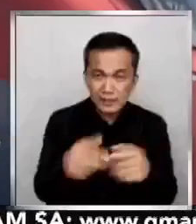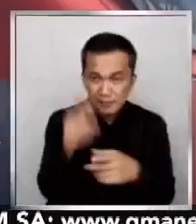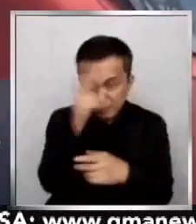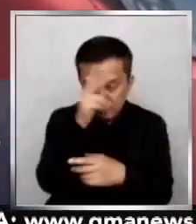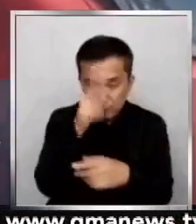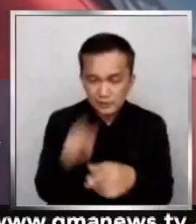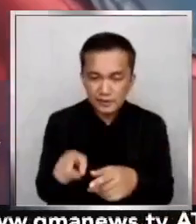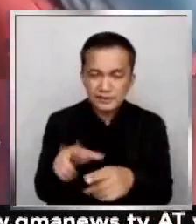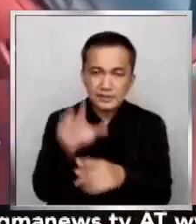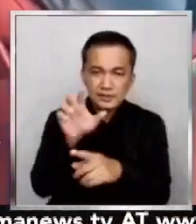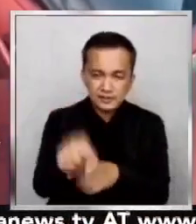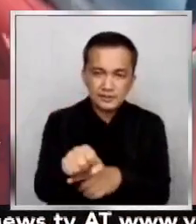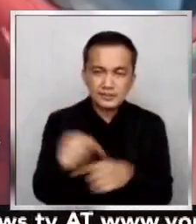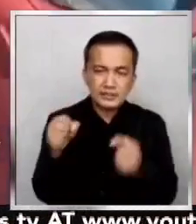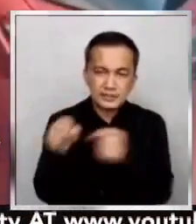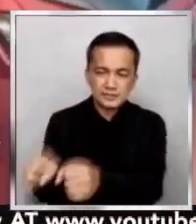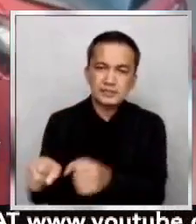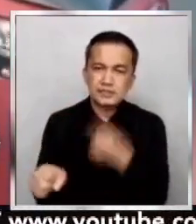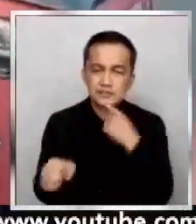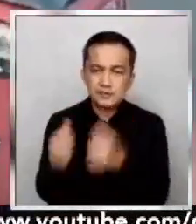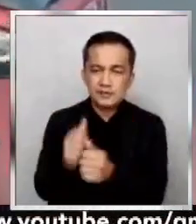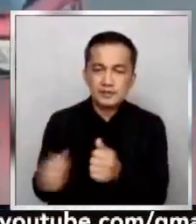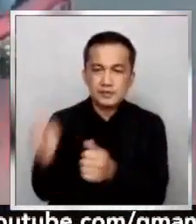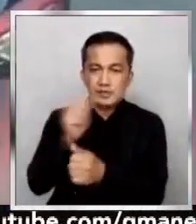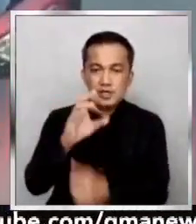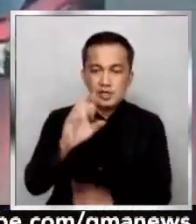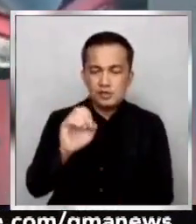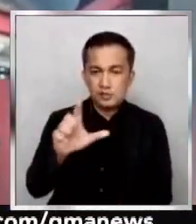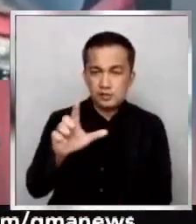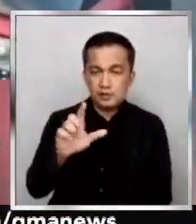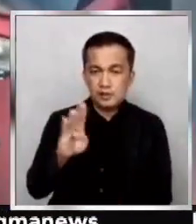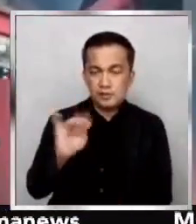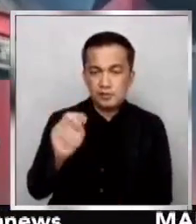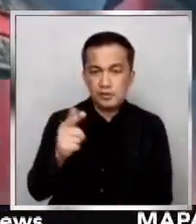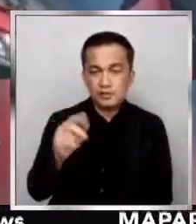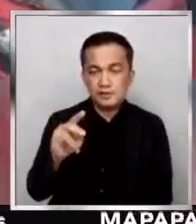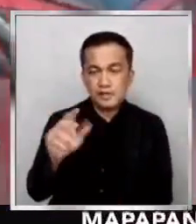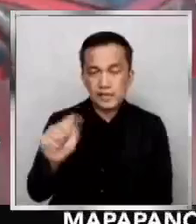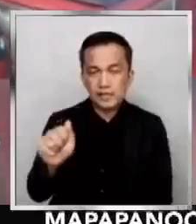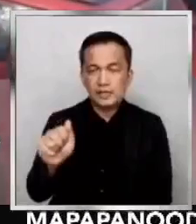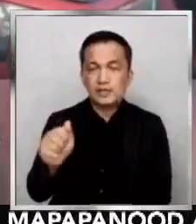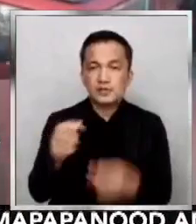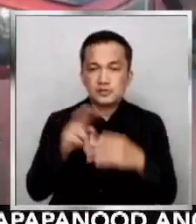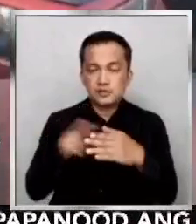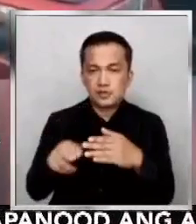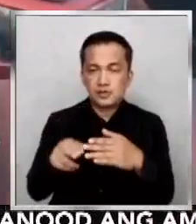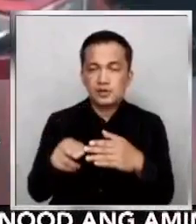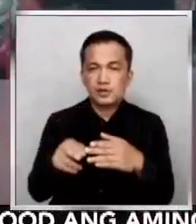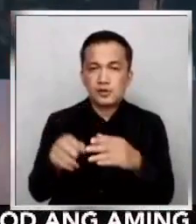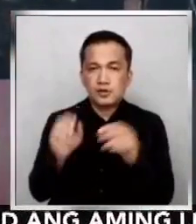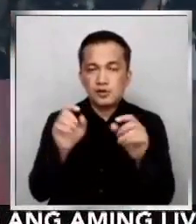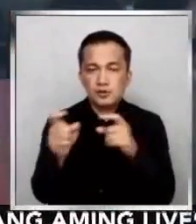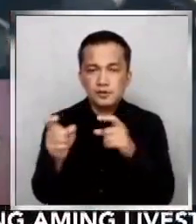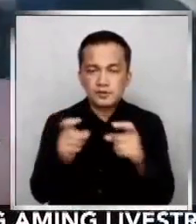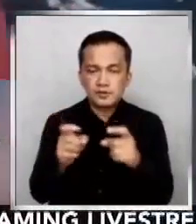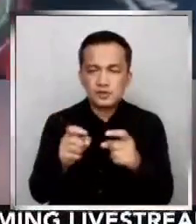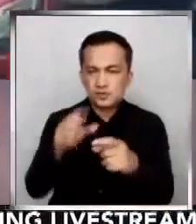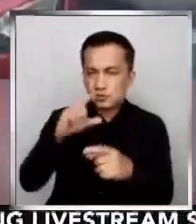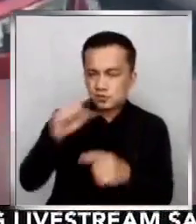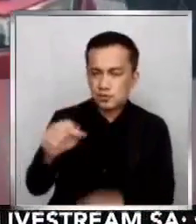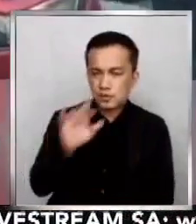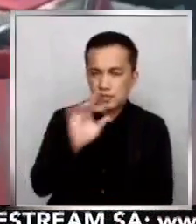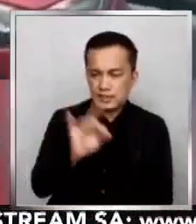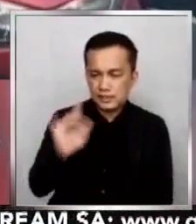TFSO ACU Chief Colonel Bong Nebrija, resulta pa rin ang operasyon nila ng sumbong mula sa 8888 Presidential Complaint